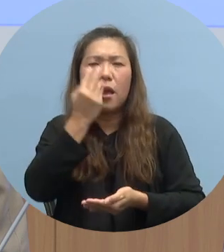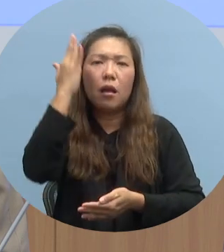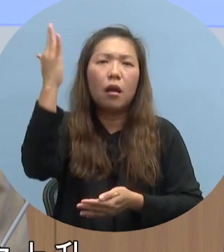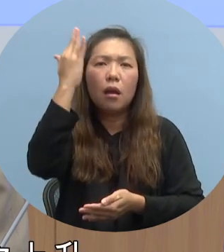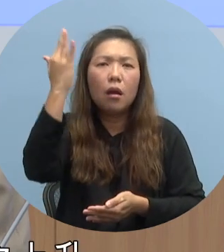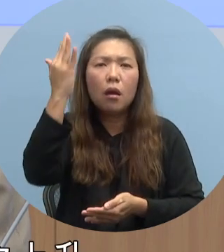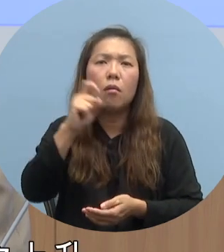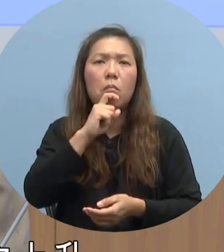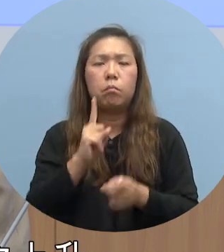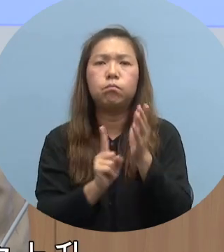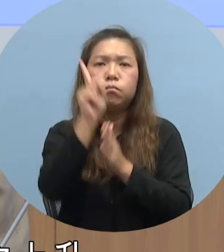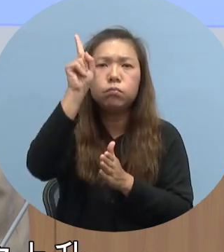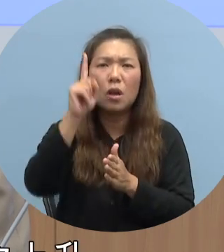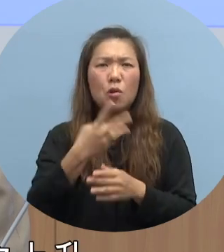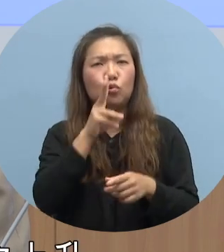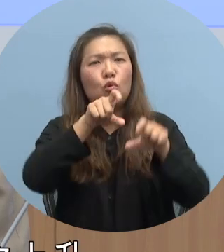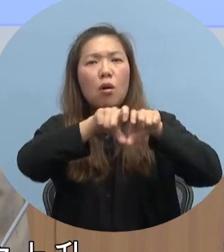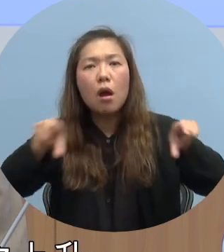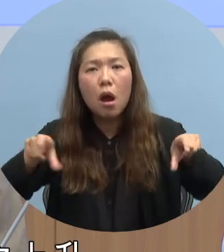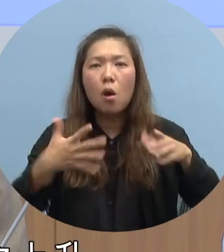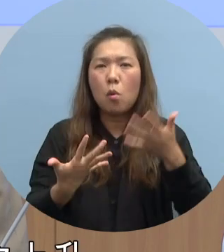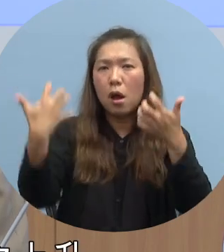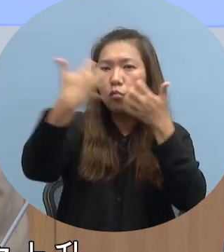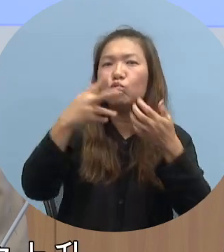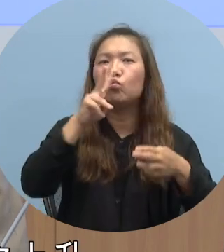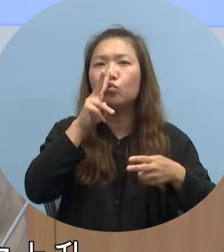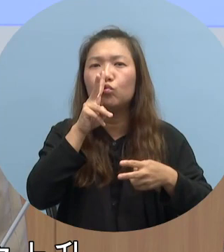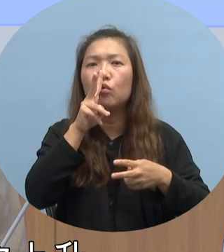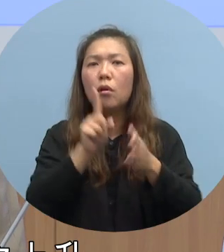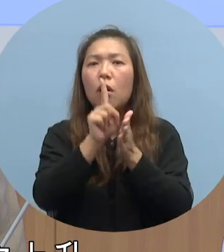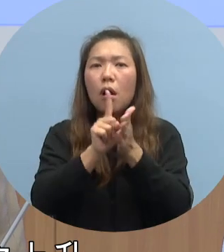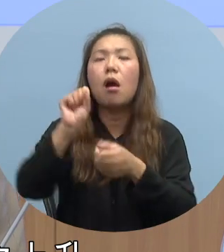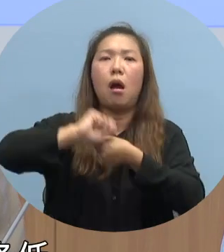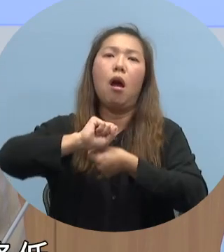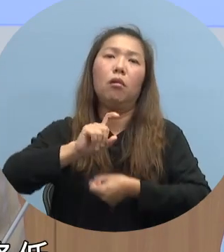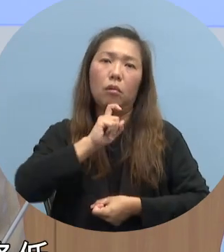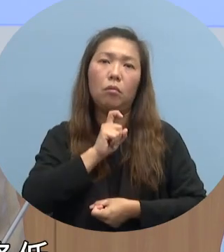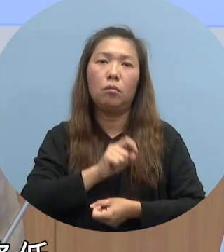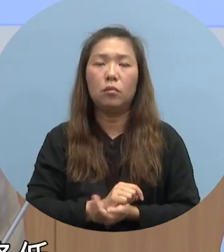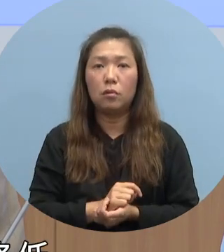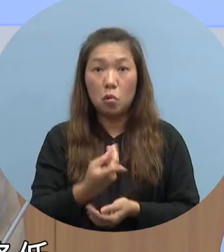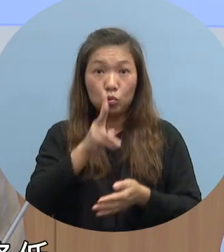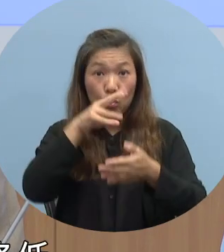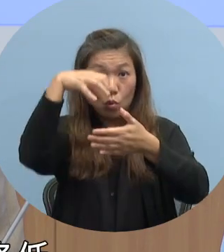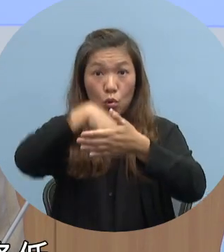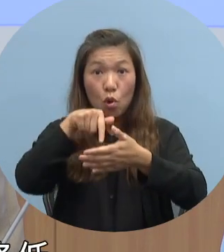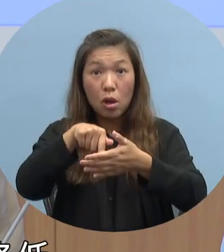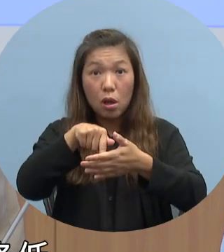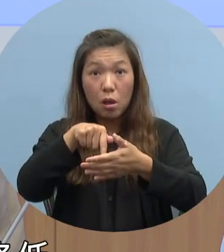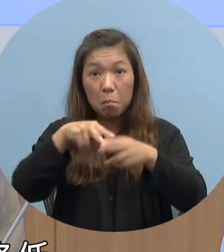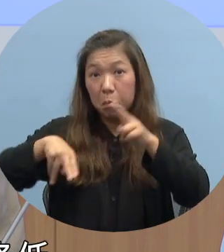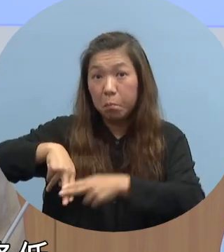升咧，你知道嗰啲水管好個配水庫裏面個温度都一路增加緊，水裏面嗰個剩